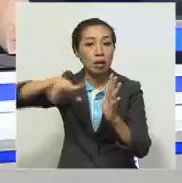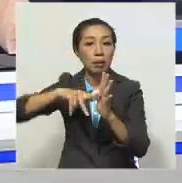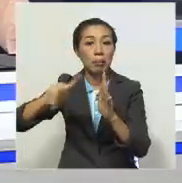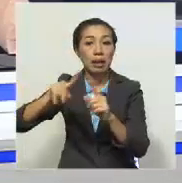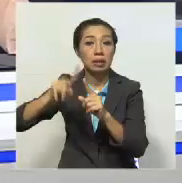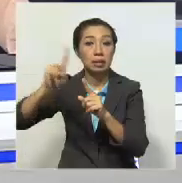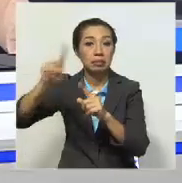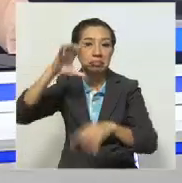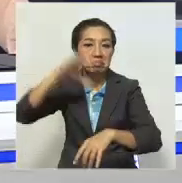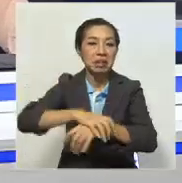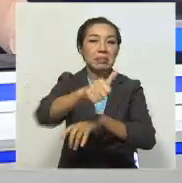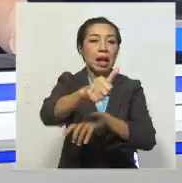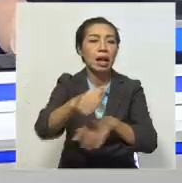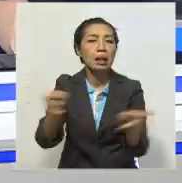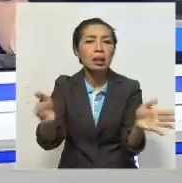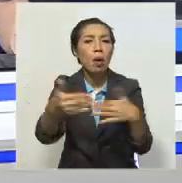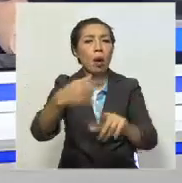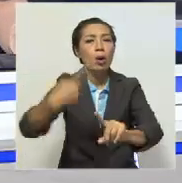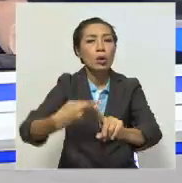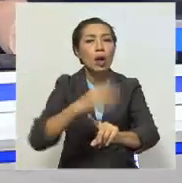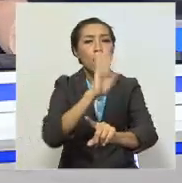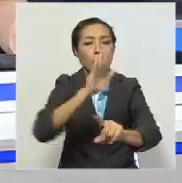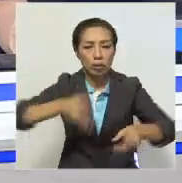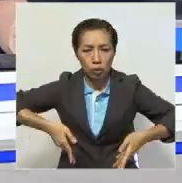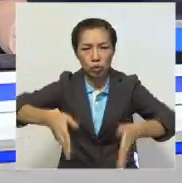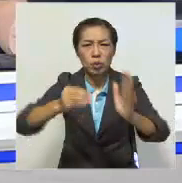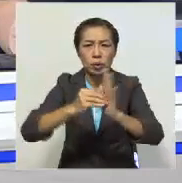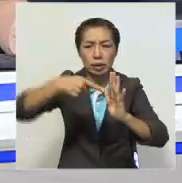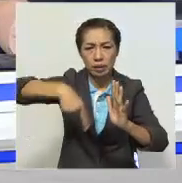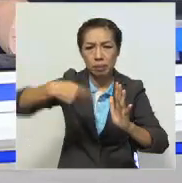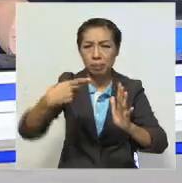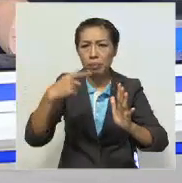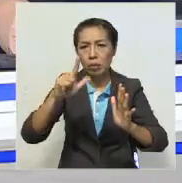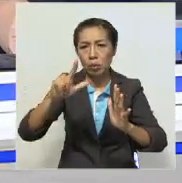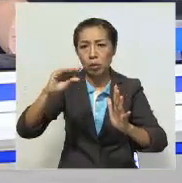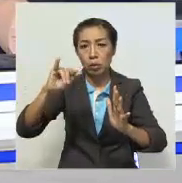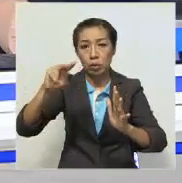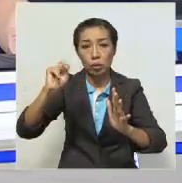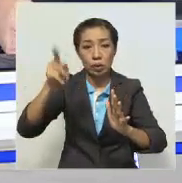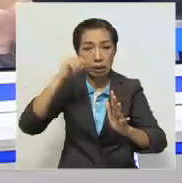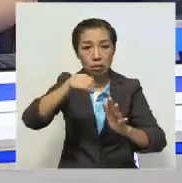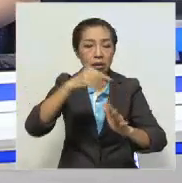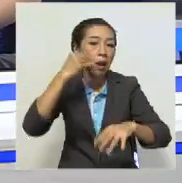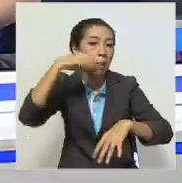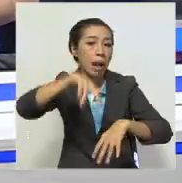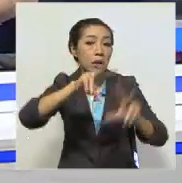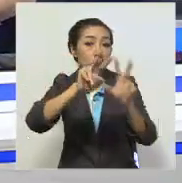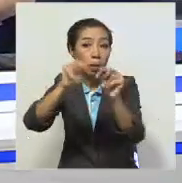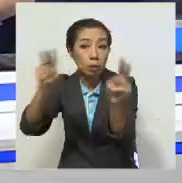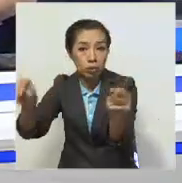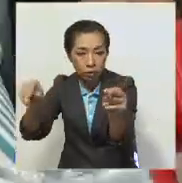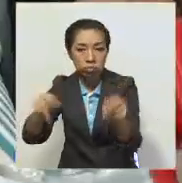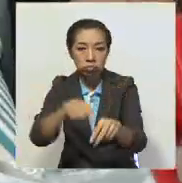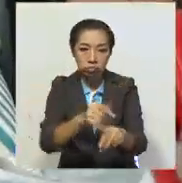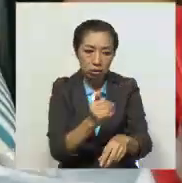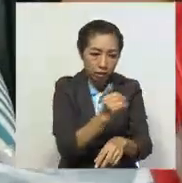จับได้แล้วนะคะที่ห้องเช่าย่านพหลโยธินแล้วก็ค้นของกลางได้ที่บ้านพักในจังหวัดนนทบุรีค่ะโดยของกล